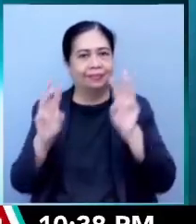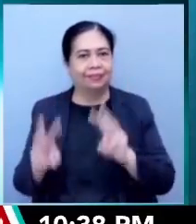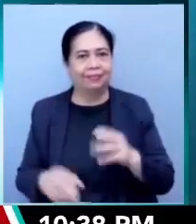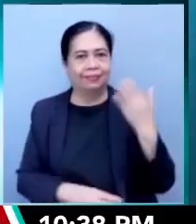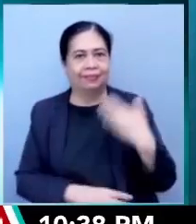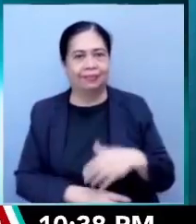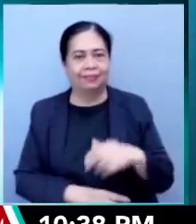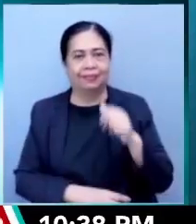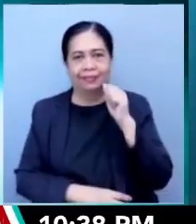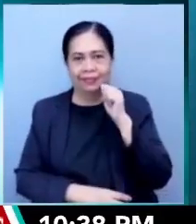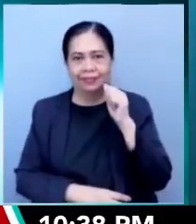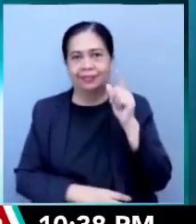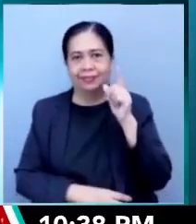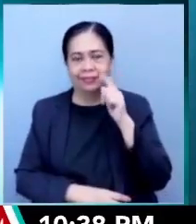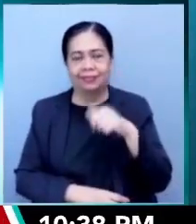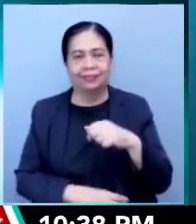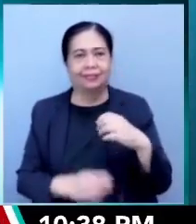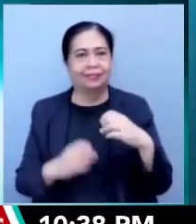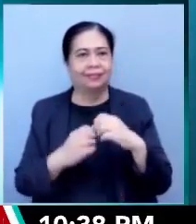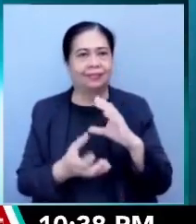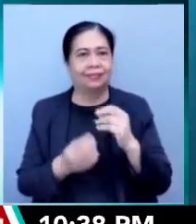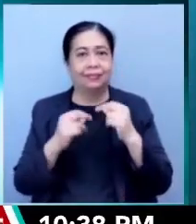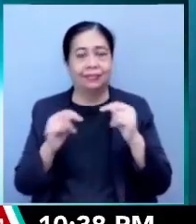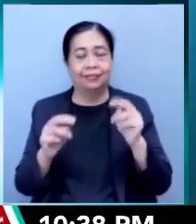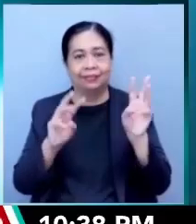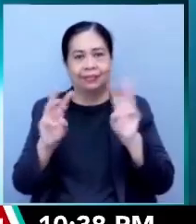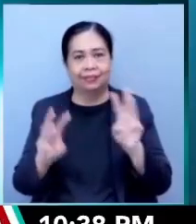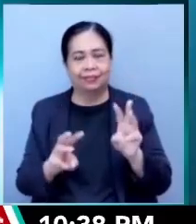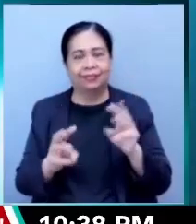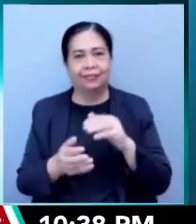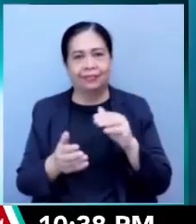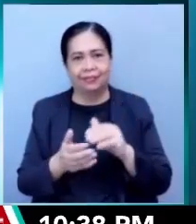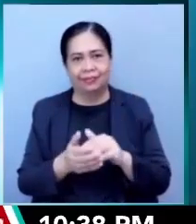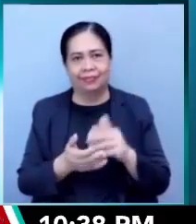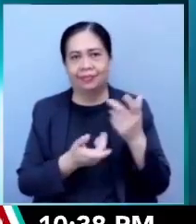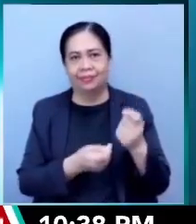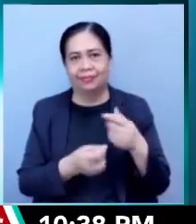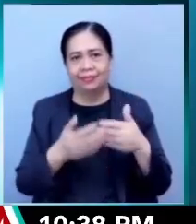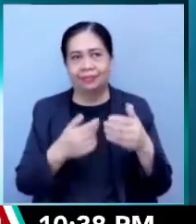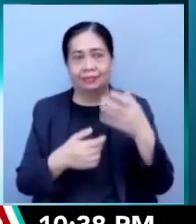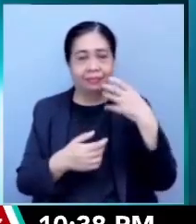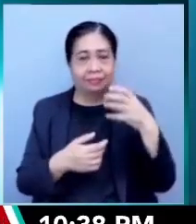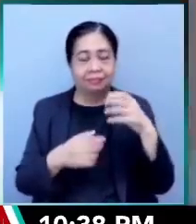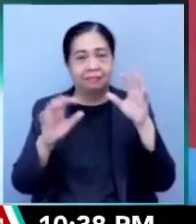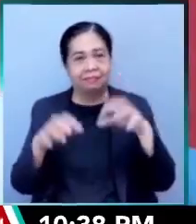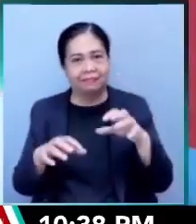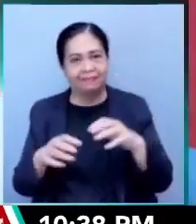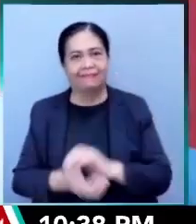La Rosa. Ito ang GMA Integrated News Weather Center. Maasahan anuman ang panahon.